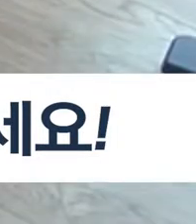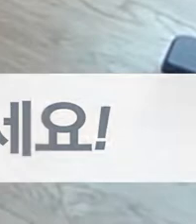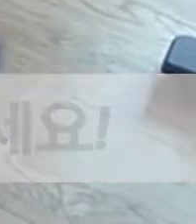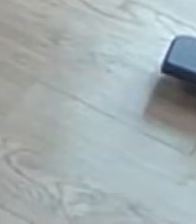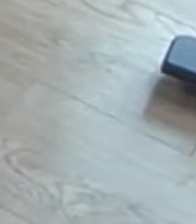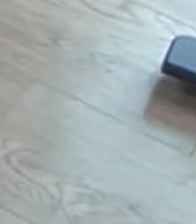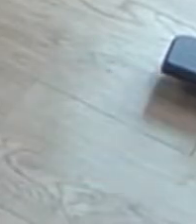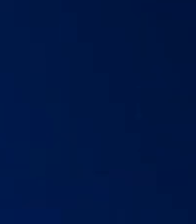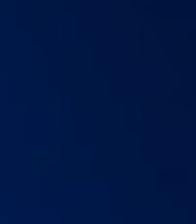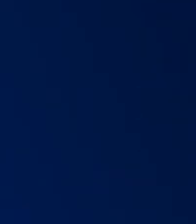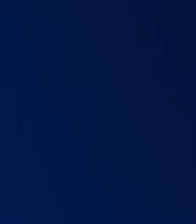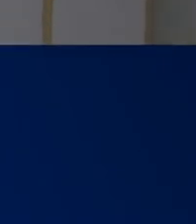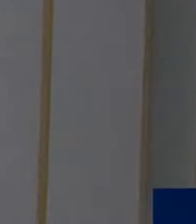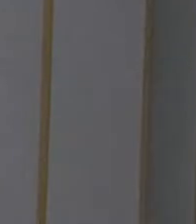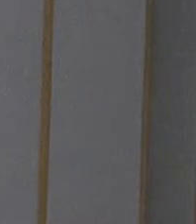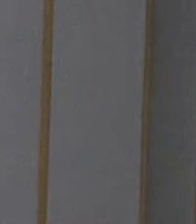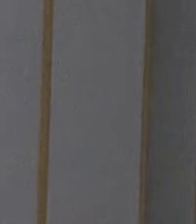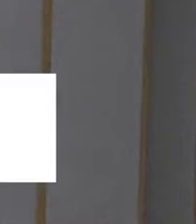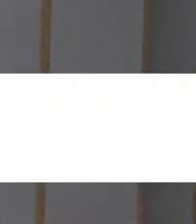펼칩니다.